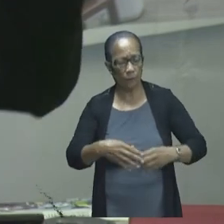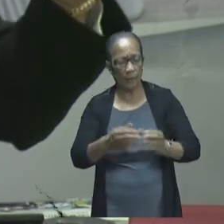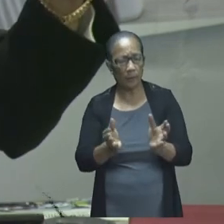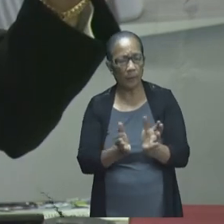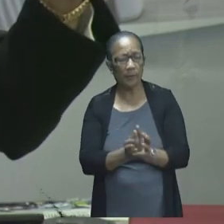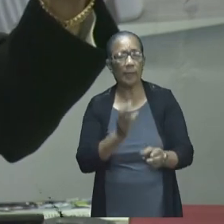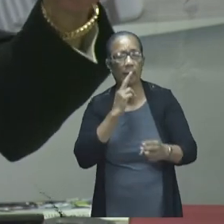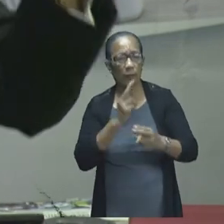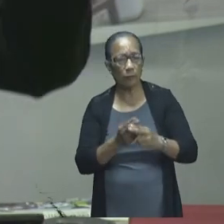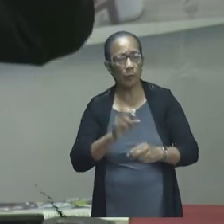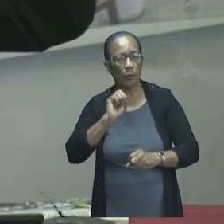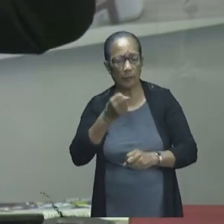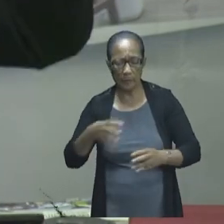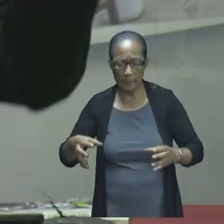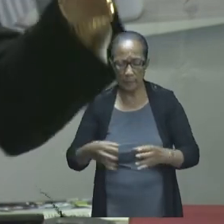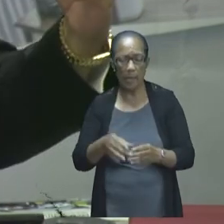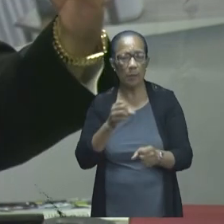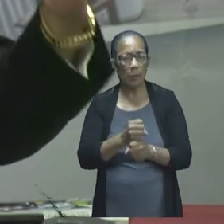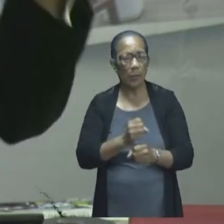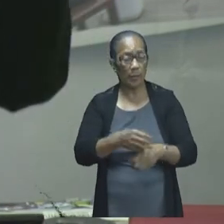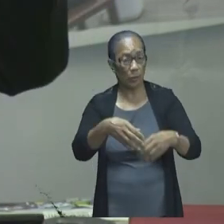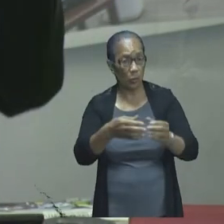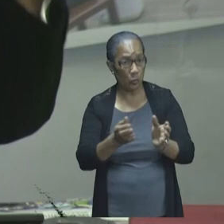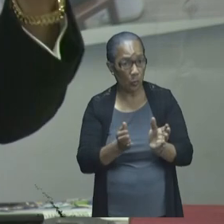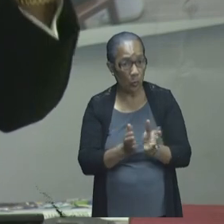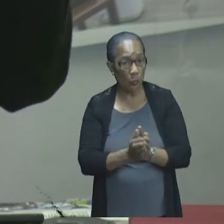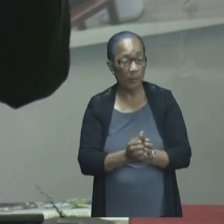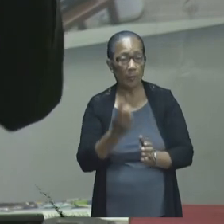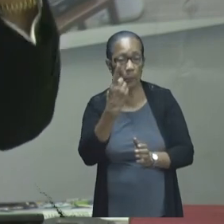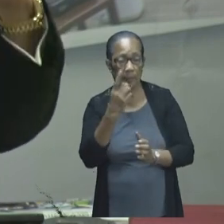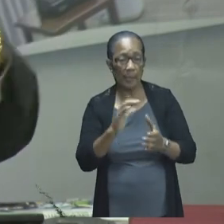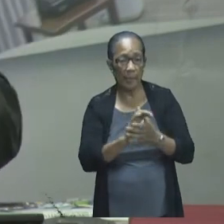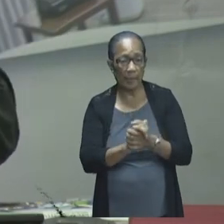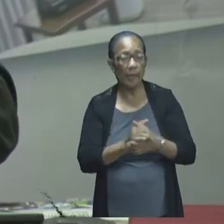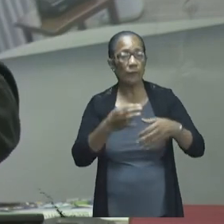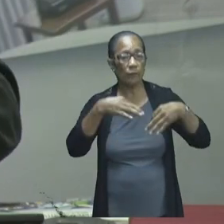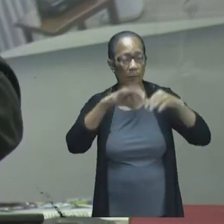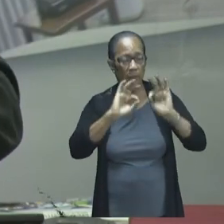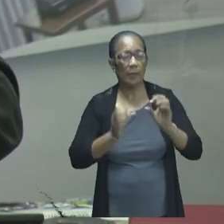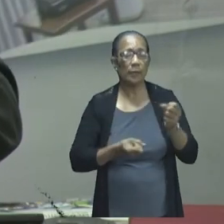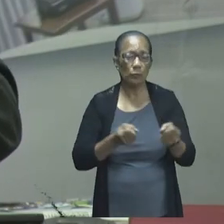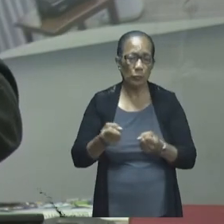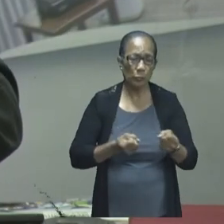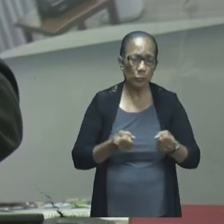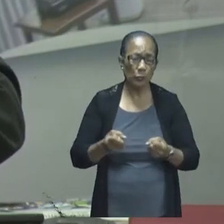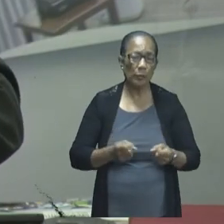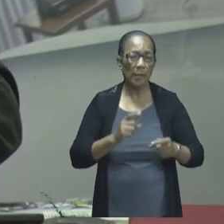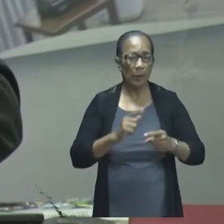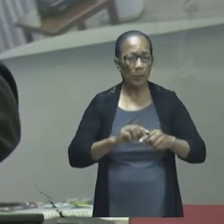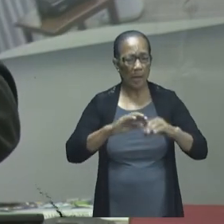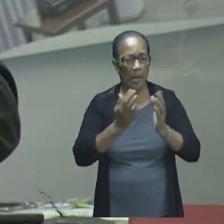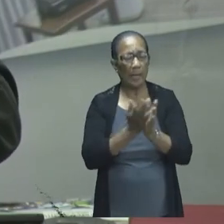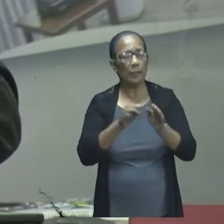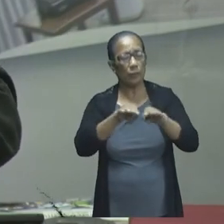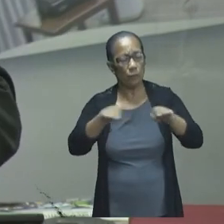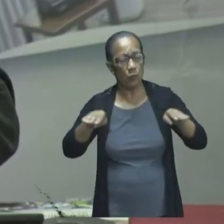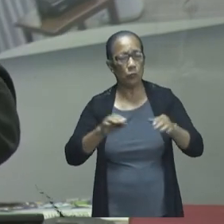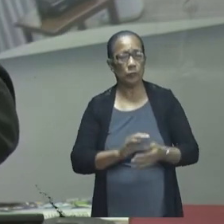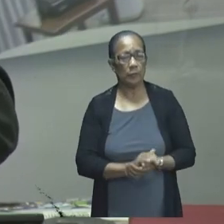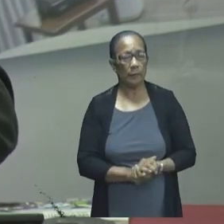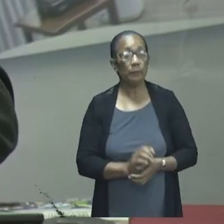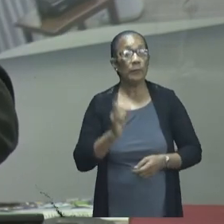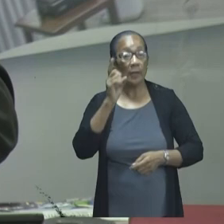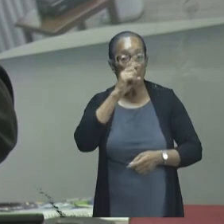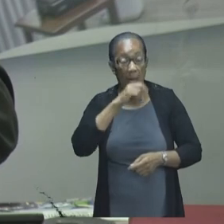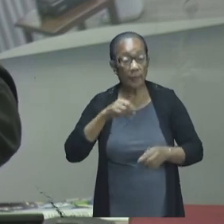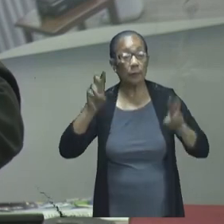een coalitie hebben we hebben coalitie alle geleden hebben we eenheid van beleid eenheid van besturen op alle niveaus a ze is